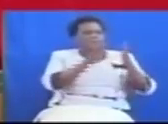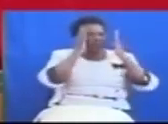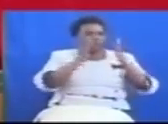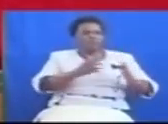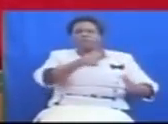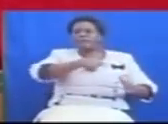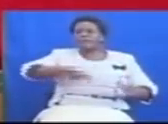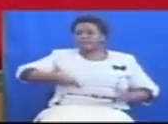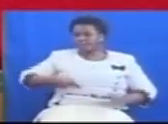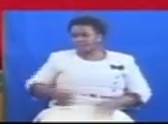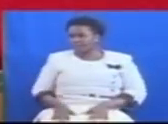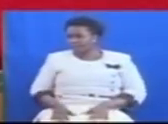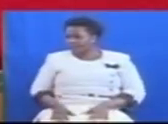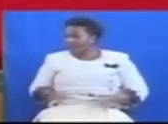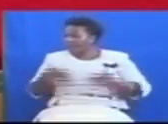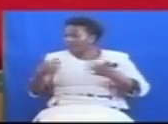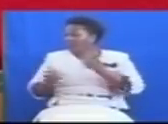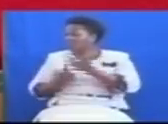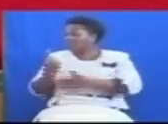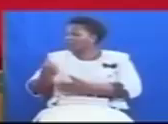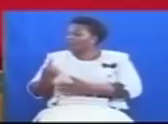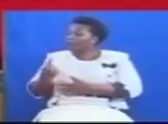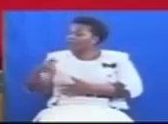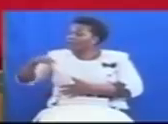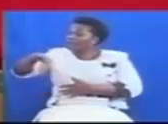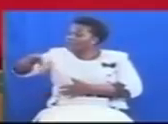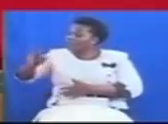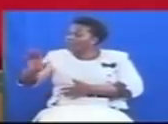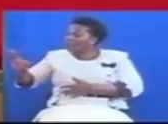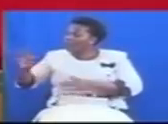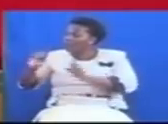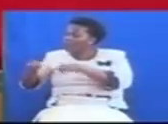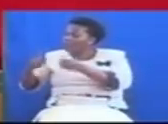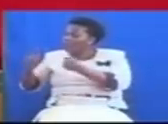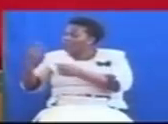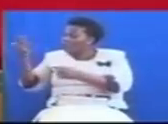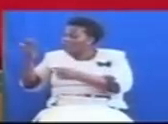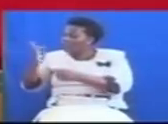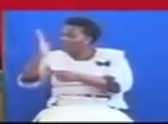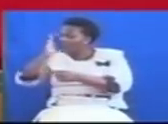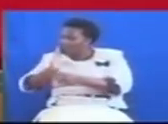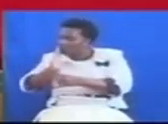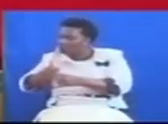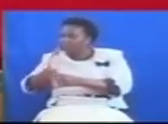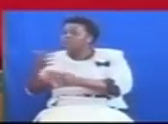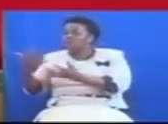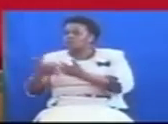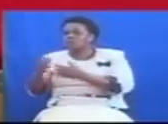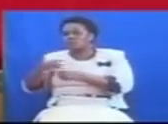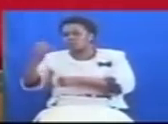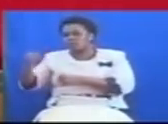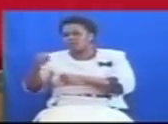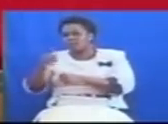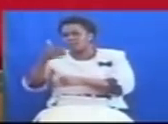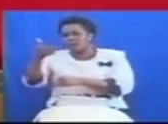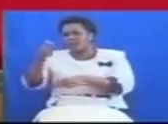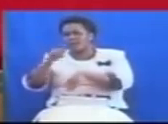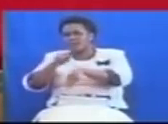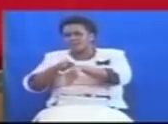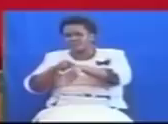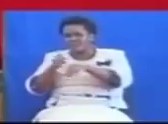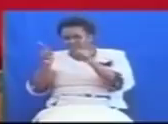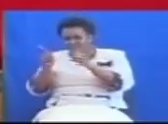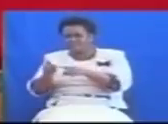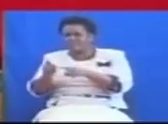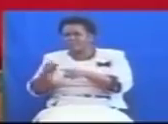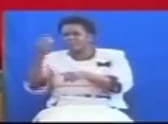eneo lake ambalo pia lina mgogoro na wanajeshi, nadhani hilo linachukuliwa hatua na baada ya muda si mrefu basi serikali itatoa maelekezo